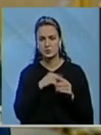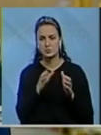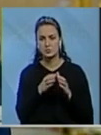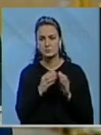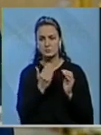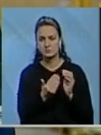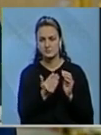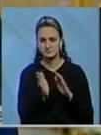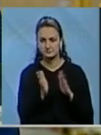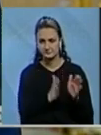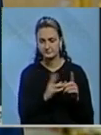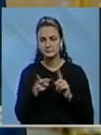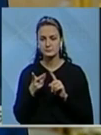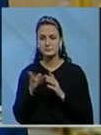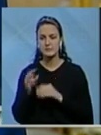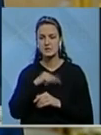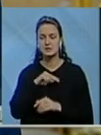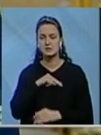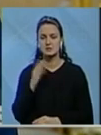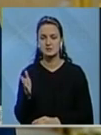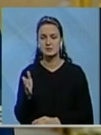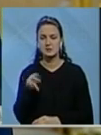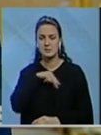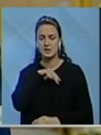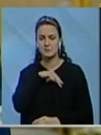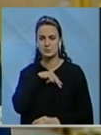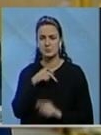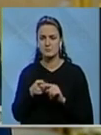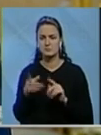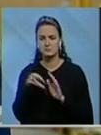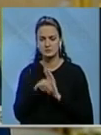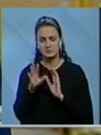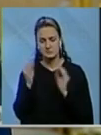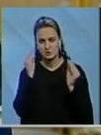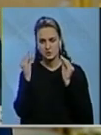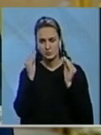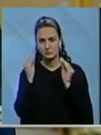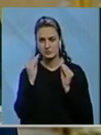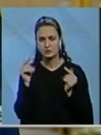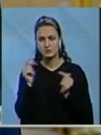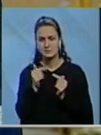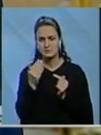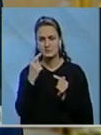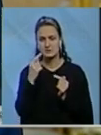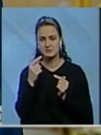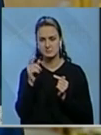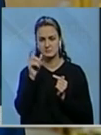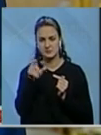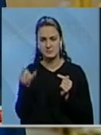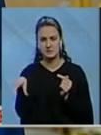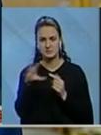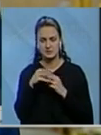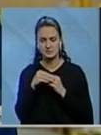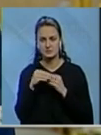ჯგუფის ფორმატი და მეორე არის საპარლამენტო ფორმატი. ამ ფორმატებში ჩვენ გვექნება მსჯელობა შესაბამის დაინტერესებულ მხარეებთან ერთად და